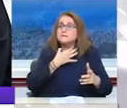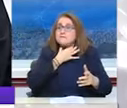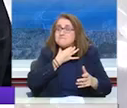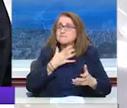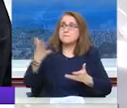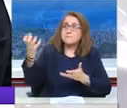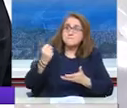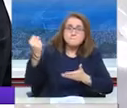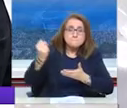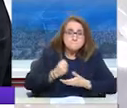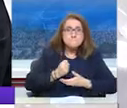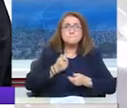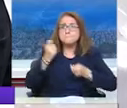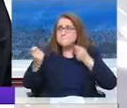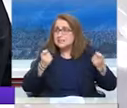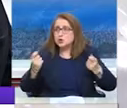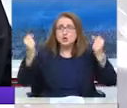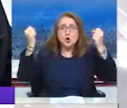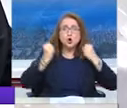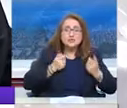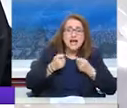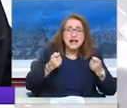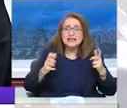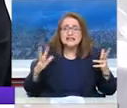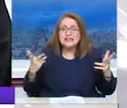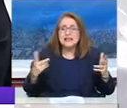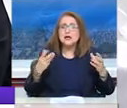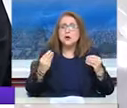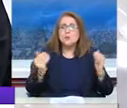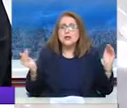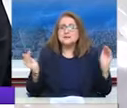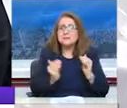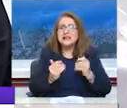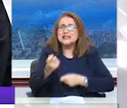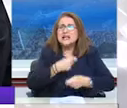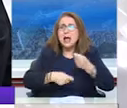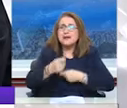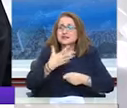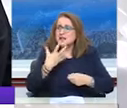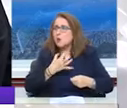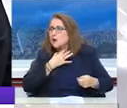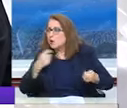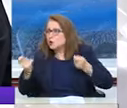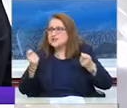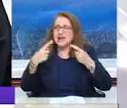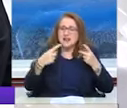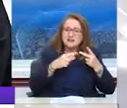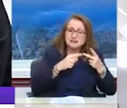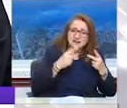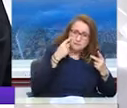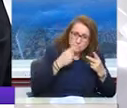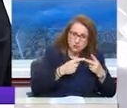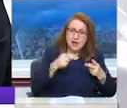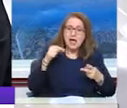έχουν πολλές μικρές και μικρομεσαίες επιχειρήσεις, τα οποία προφανώς επιδεινώνονται σε αυτή τη φάση. Θα χορηγηθεί